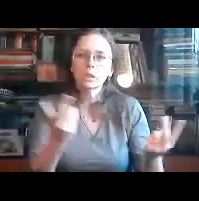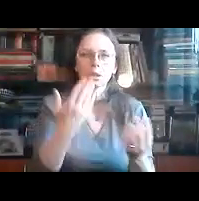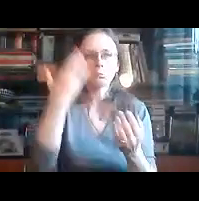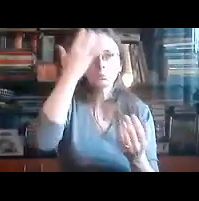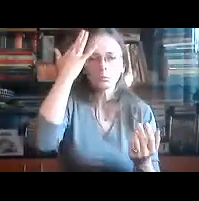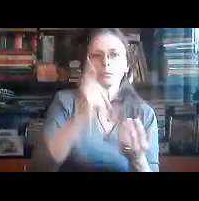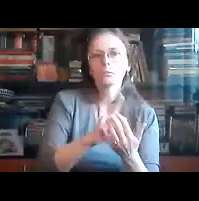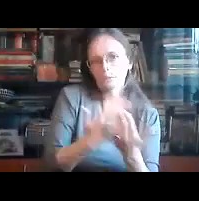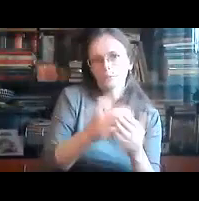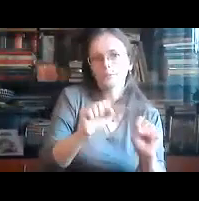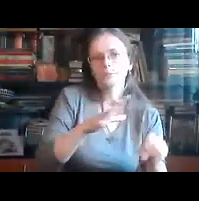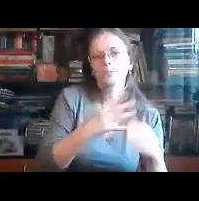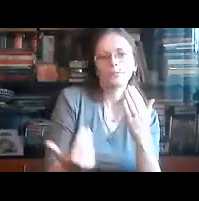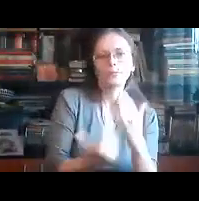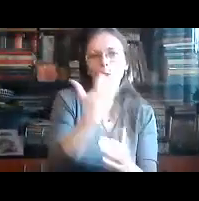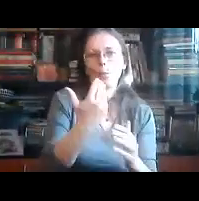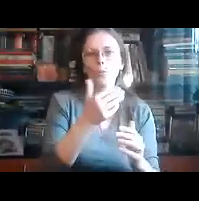возможности, эта пандемия для людей,